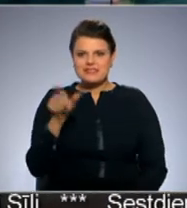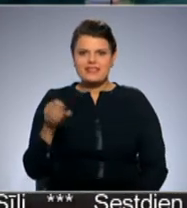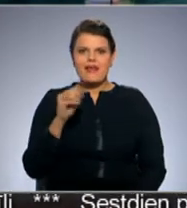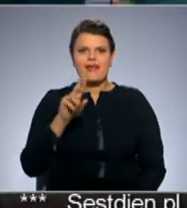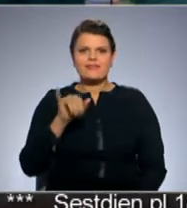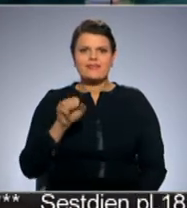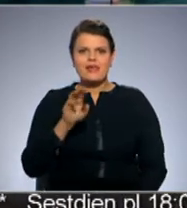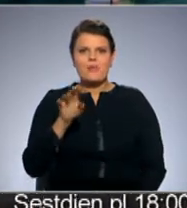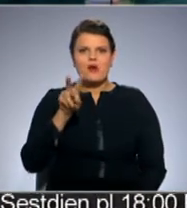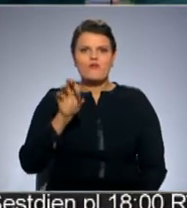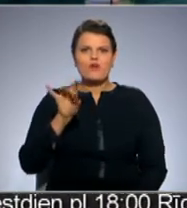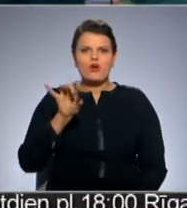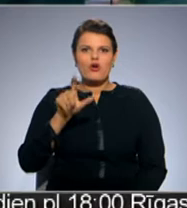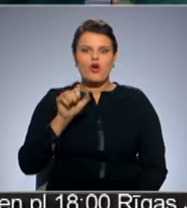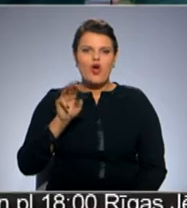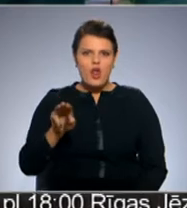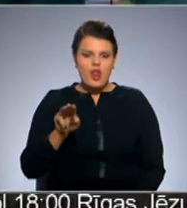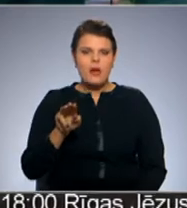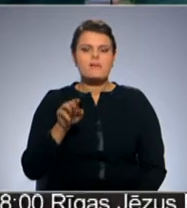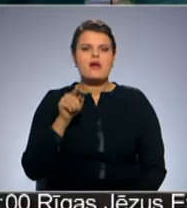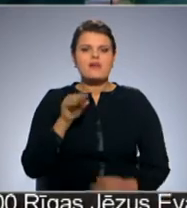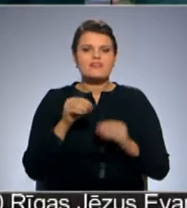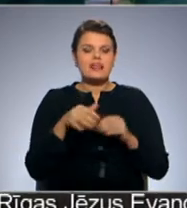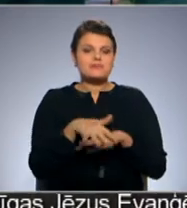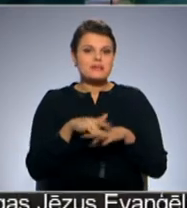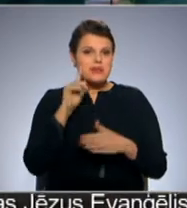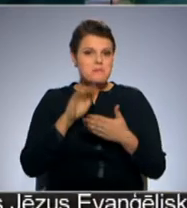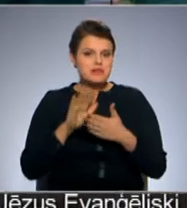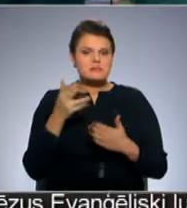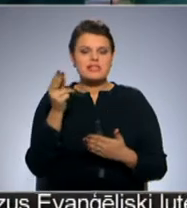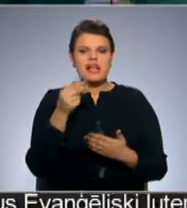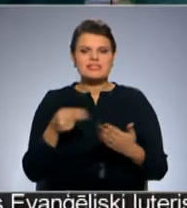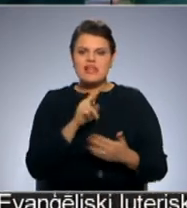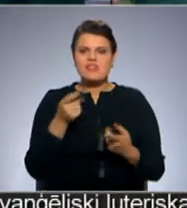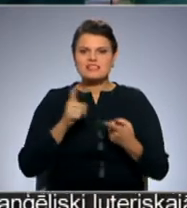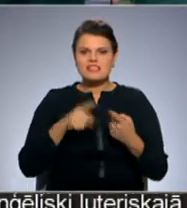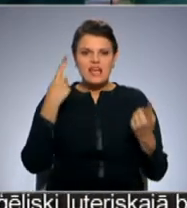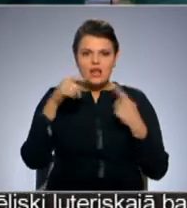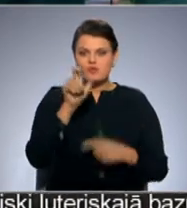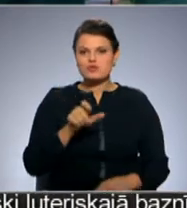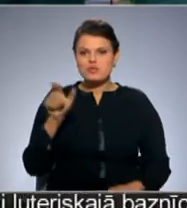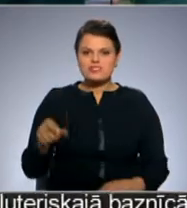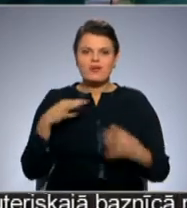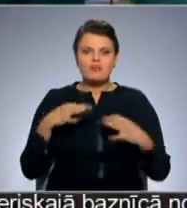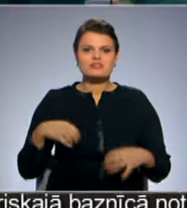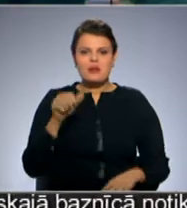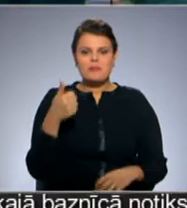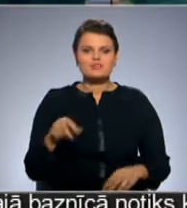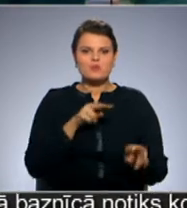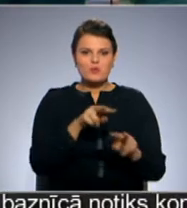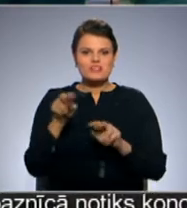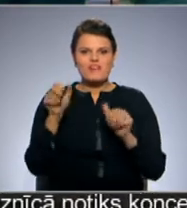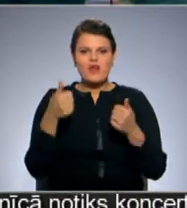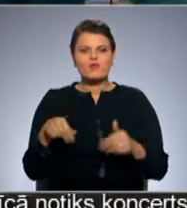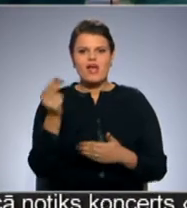Endijam Varholam, pop-ārta princim. Desmit sabiedrībā pazīstami, bet ar glezniecību nesaistīti radoši cilvēki profesionāli mākslinieku